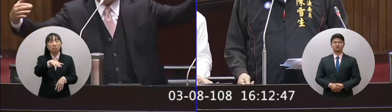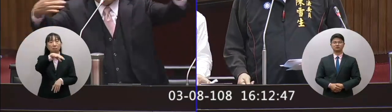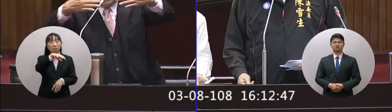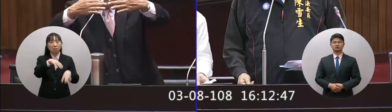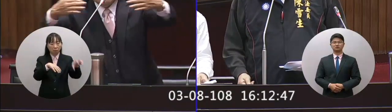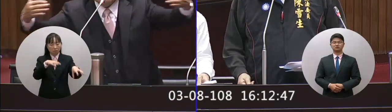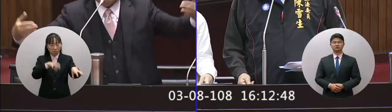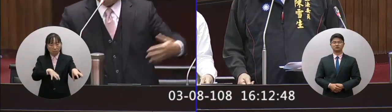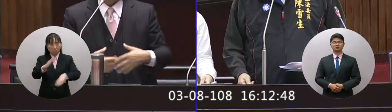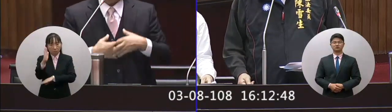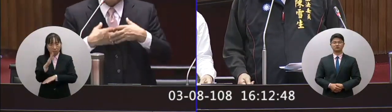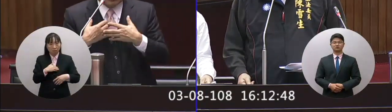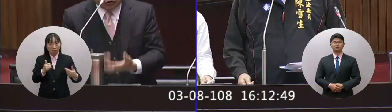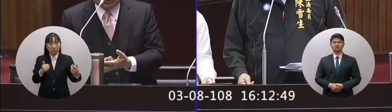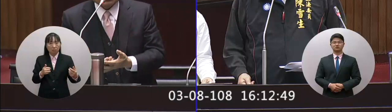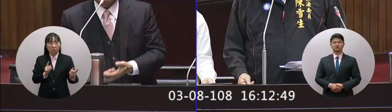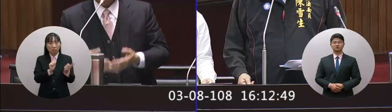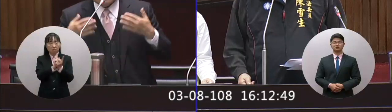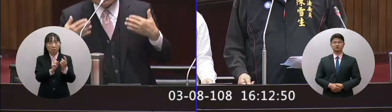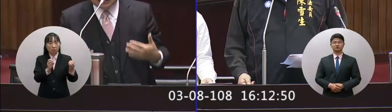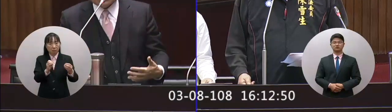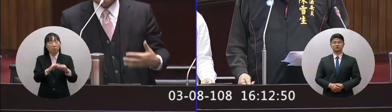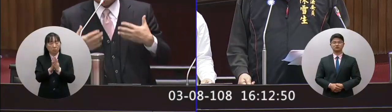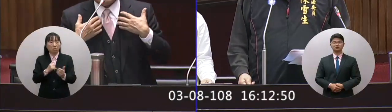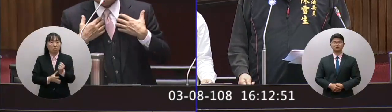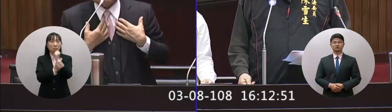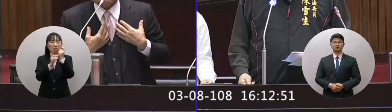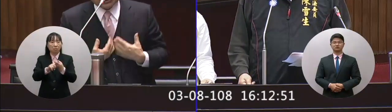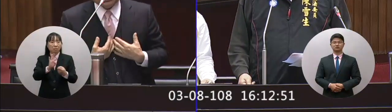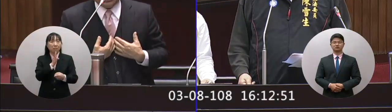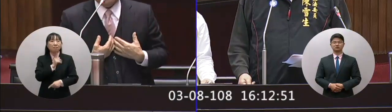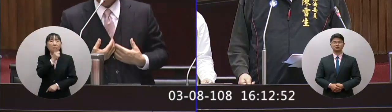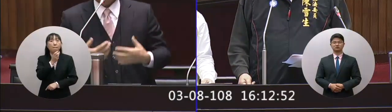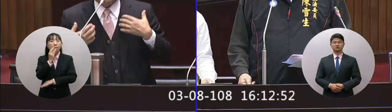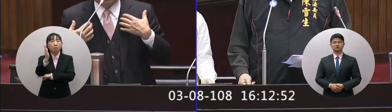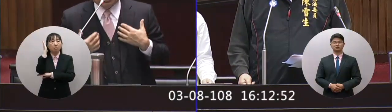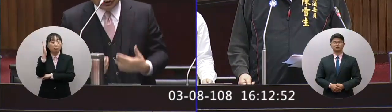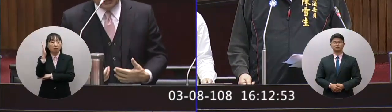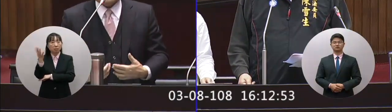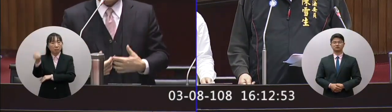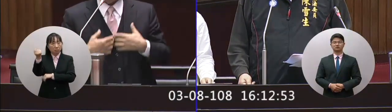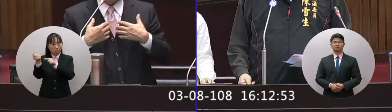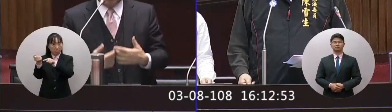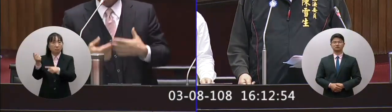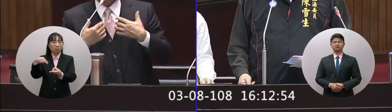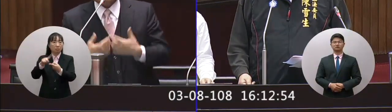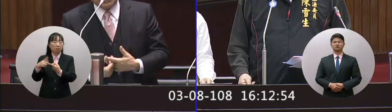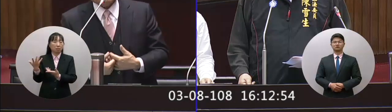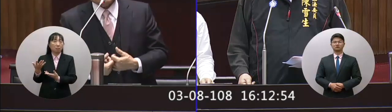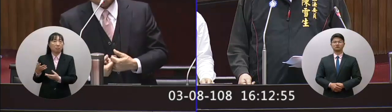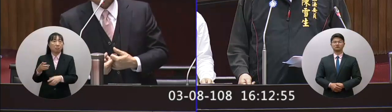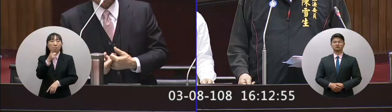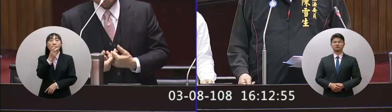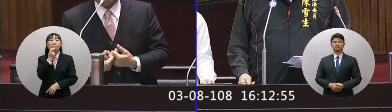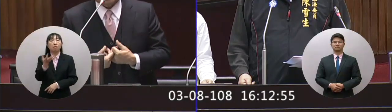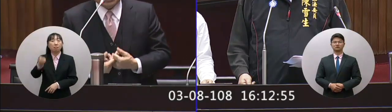府所谈我们都支持，但涉及中央政府职权应由中央政府或中